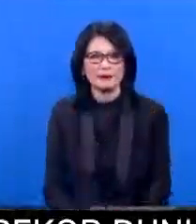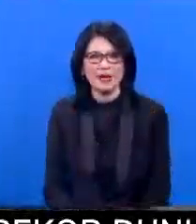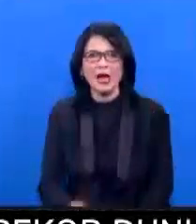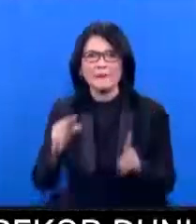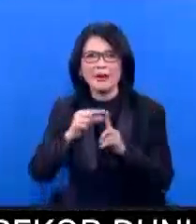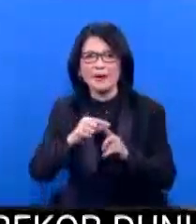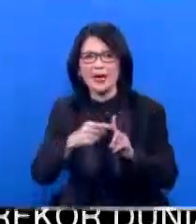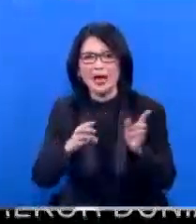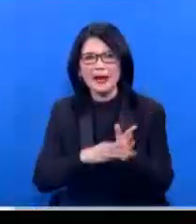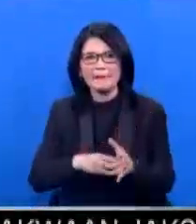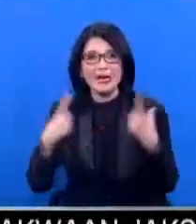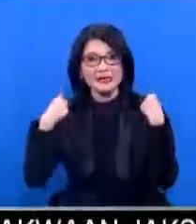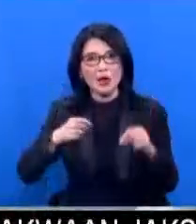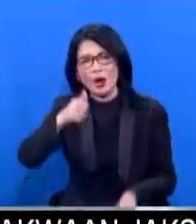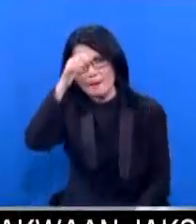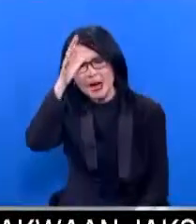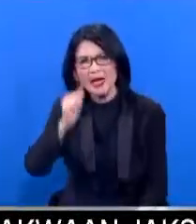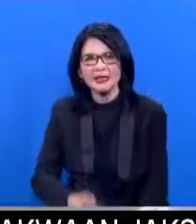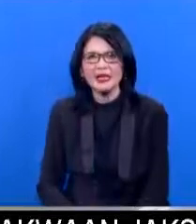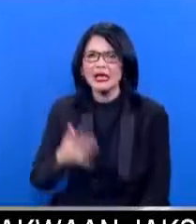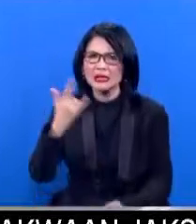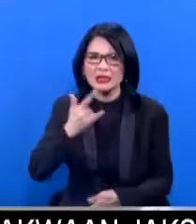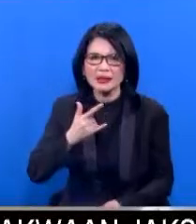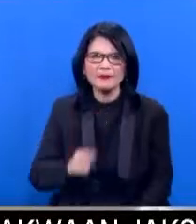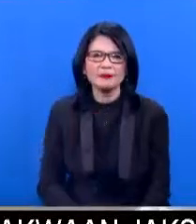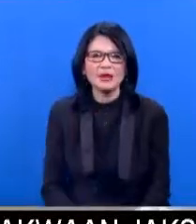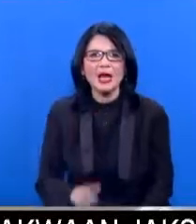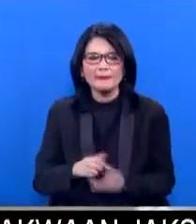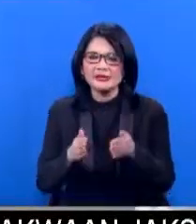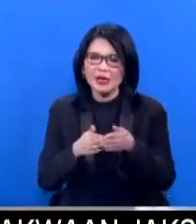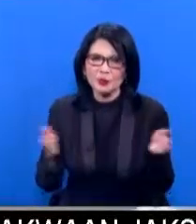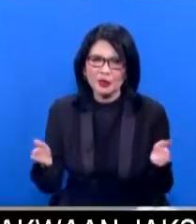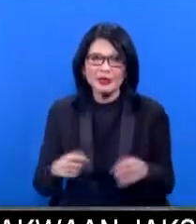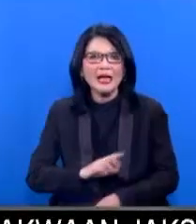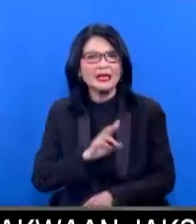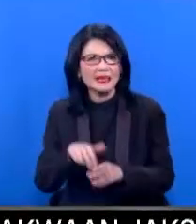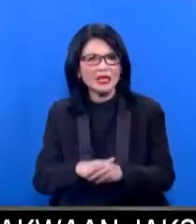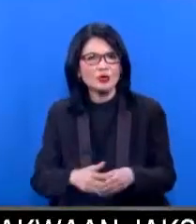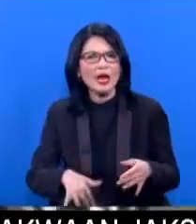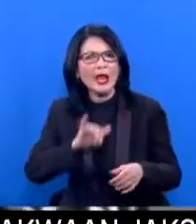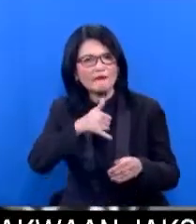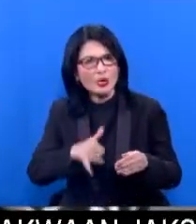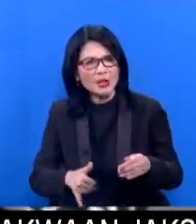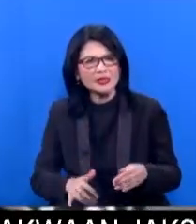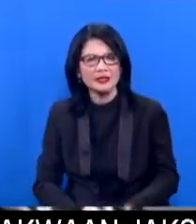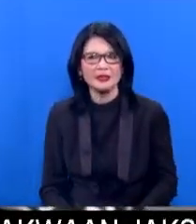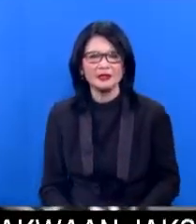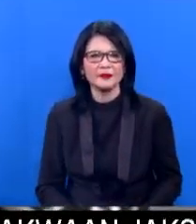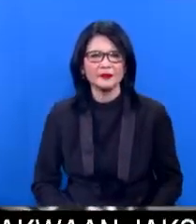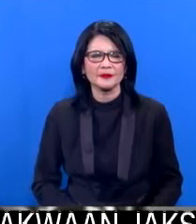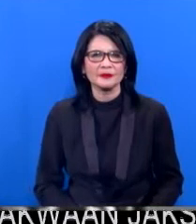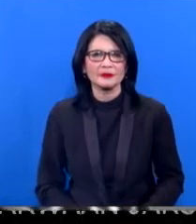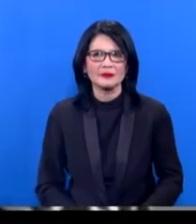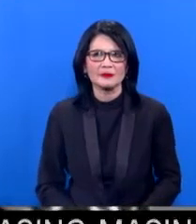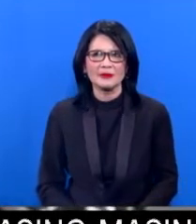tetap dijalankan meski levelnya bisa berubah lebih ketat atau longgar tergantung hasil evaluasi. Ya